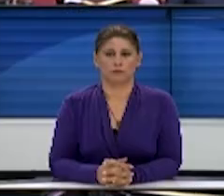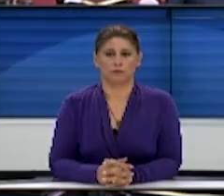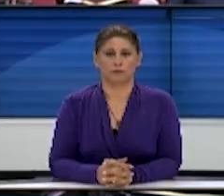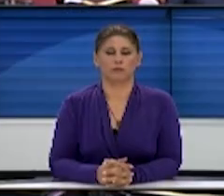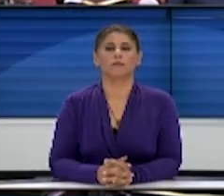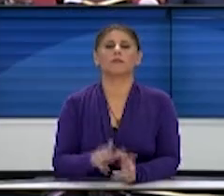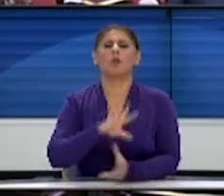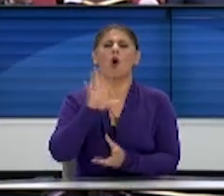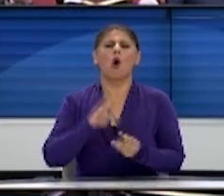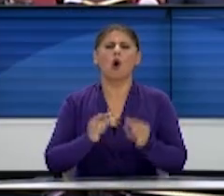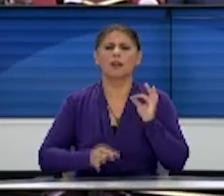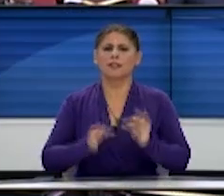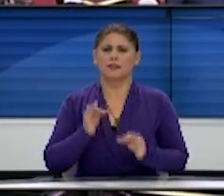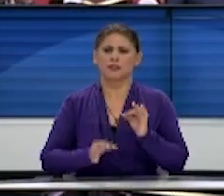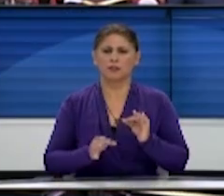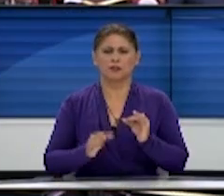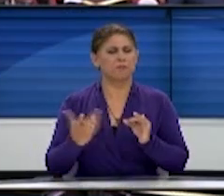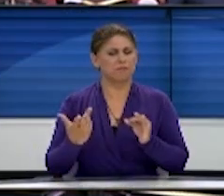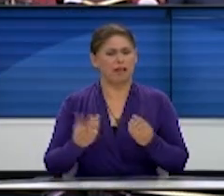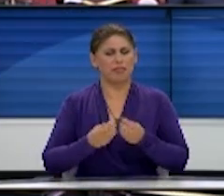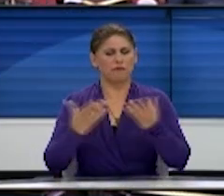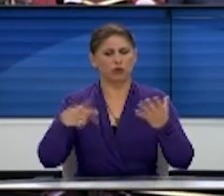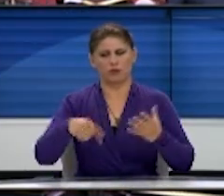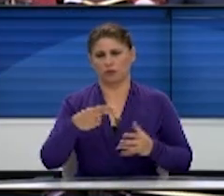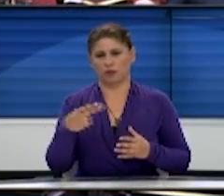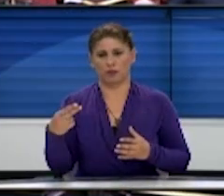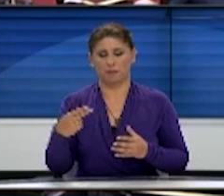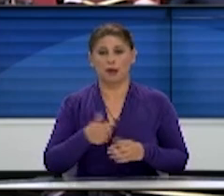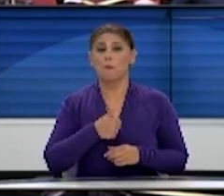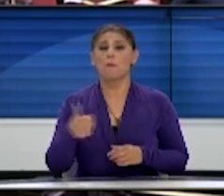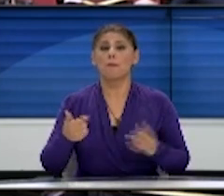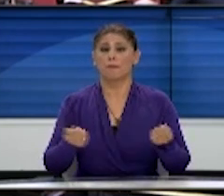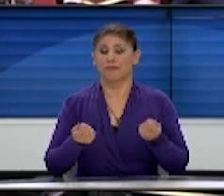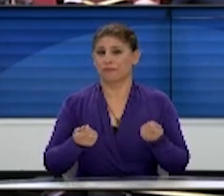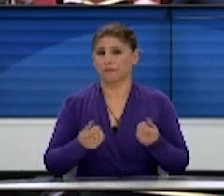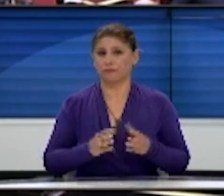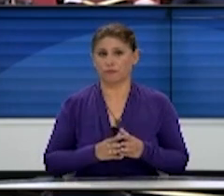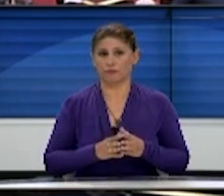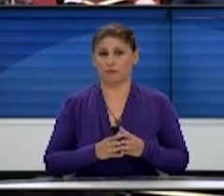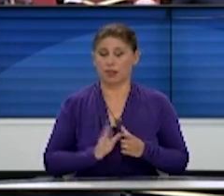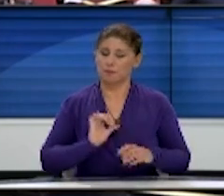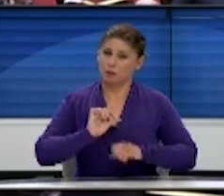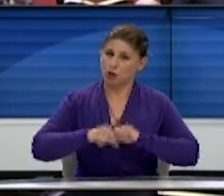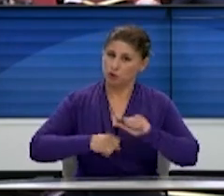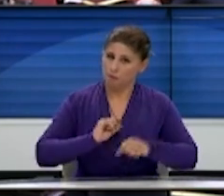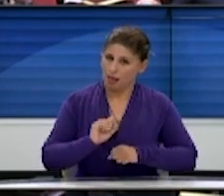Η όλη συζήτηση δεν φώτισε ιδιαίτερα το θέμα. Το μόνο που έγινε ήταν απόπειρα